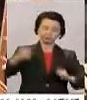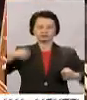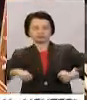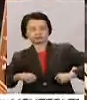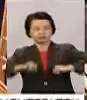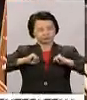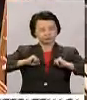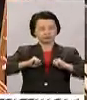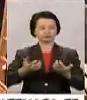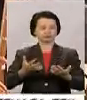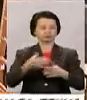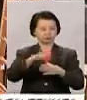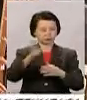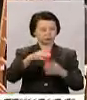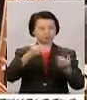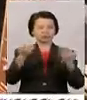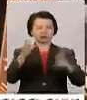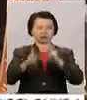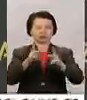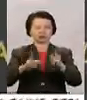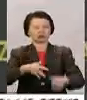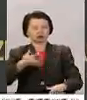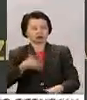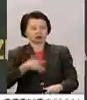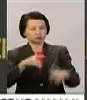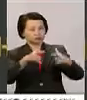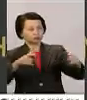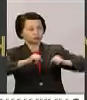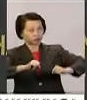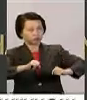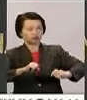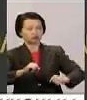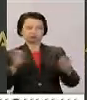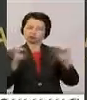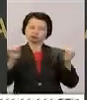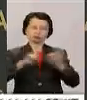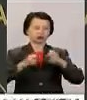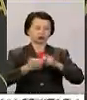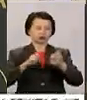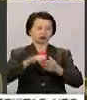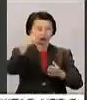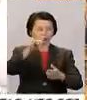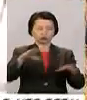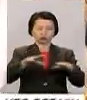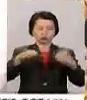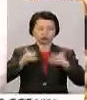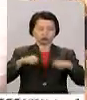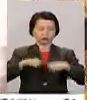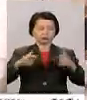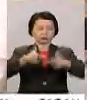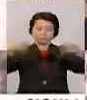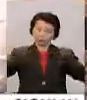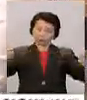tu lebih banyak lagi orang menghasilkan plus size dan saya tak ada masalah untuk mereka untuk menghasilkan pakaian-pakaian plus size